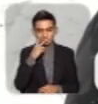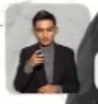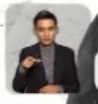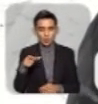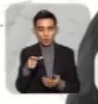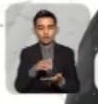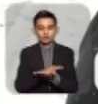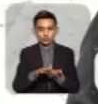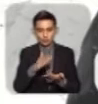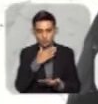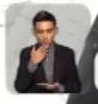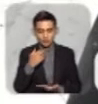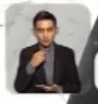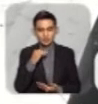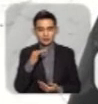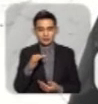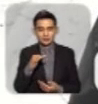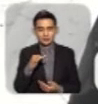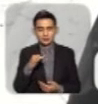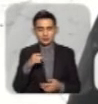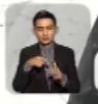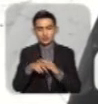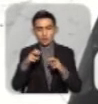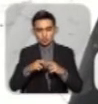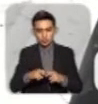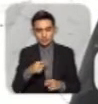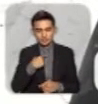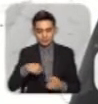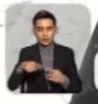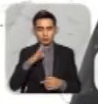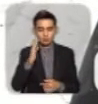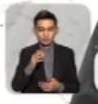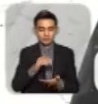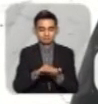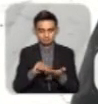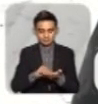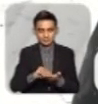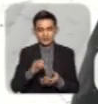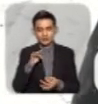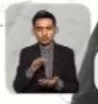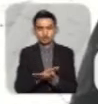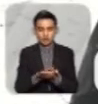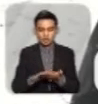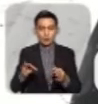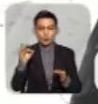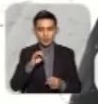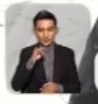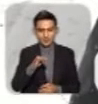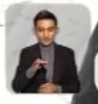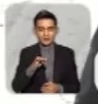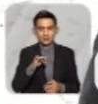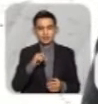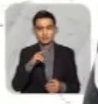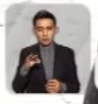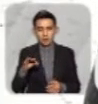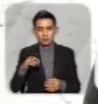не чищена. По результатам обследования нами будет выдано предписание по очистке, а также по